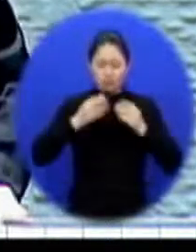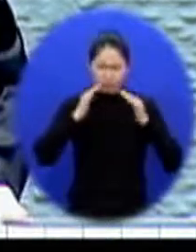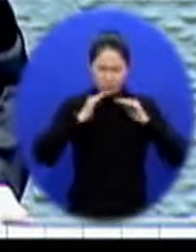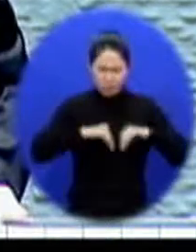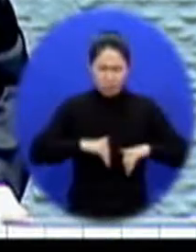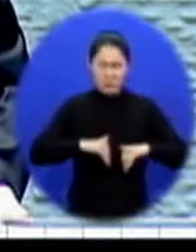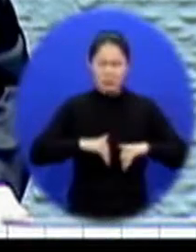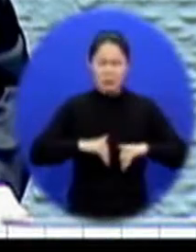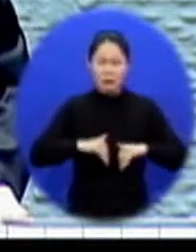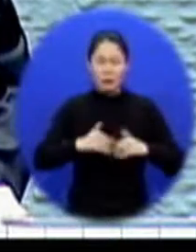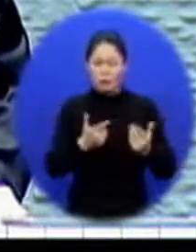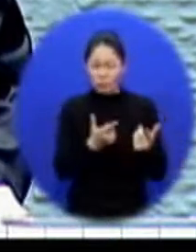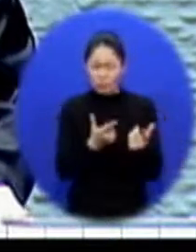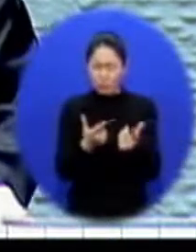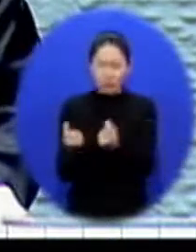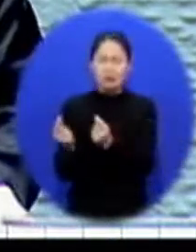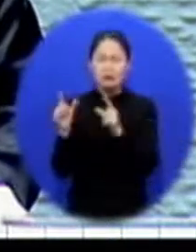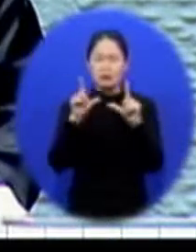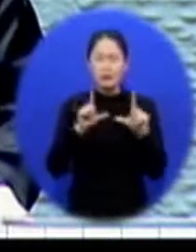무너져 있었어요